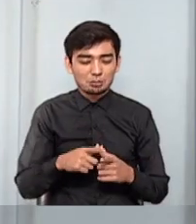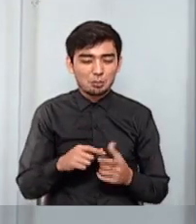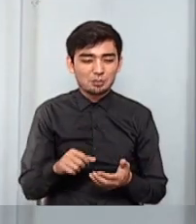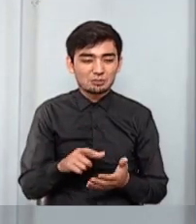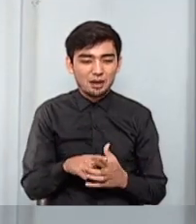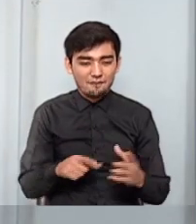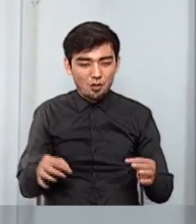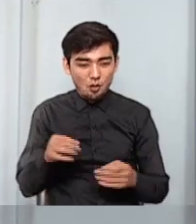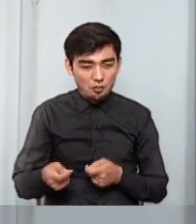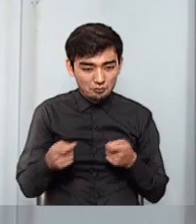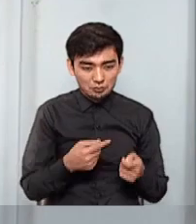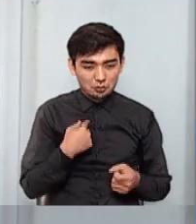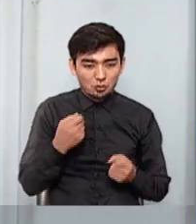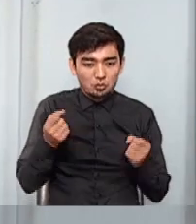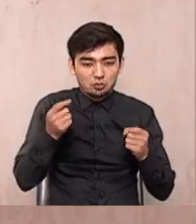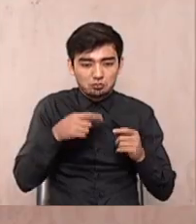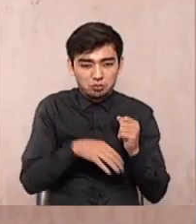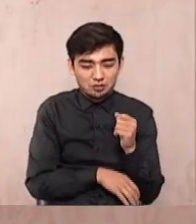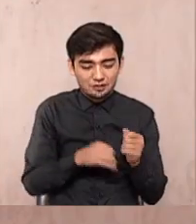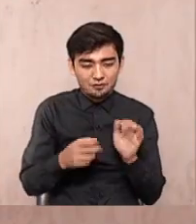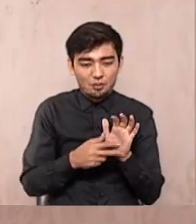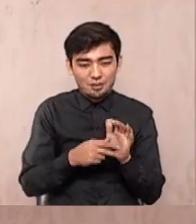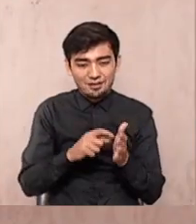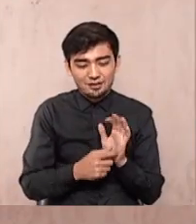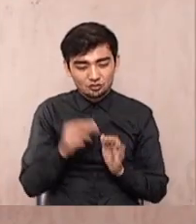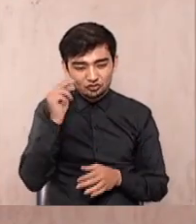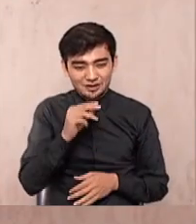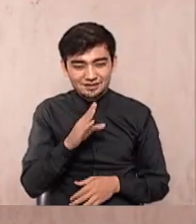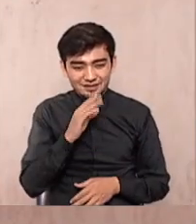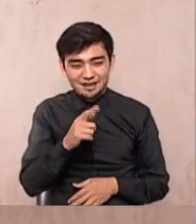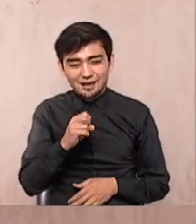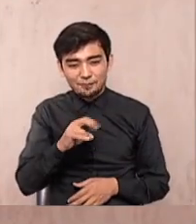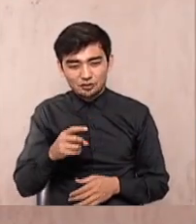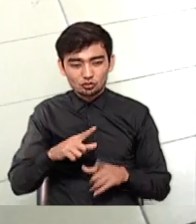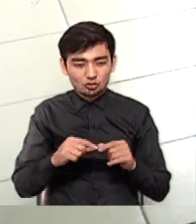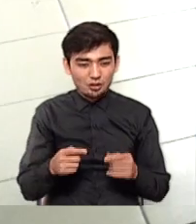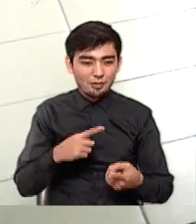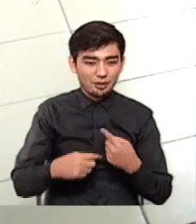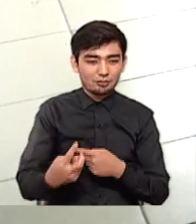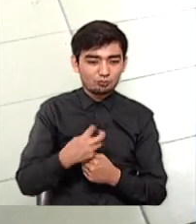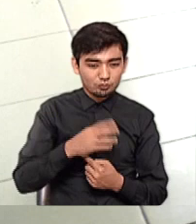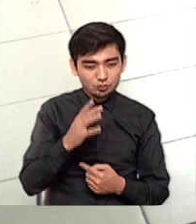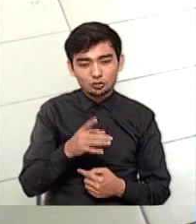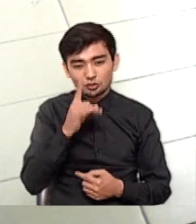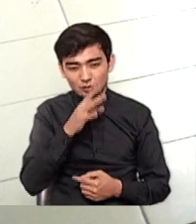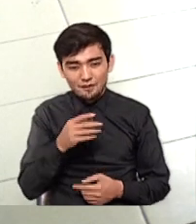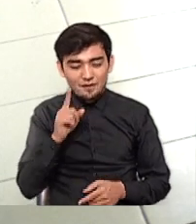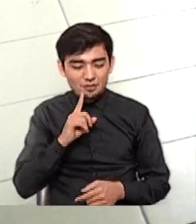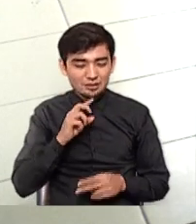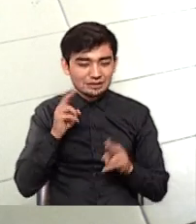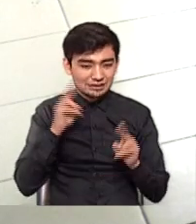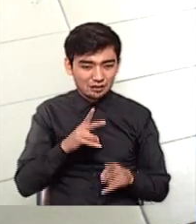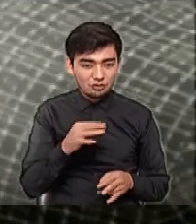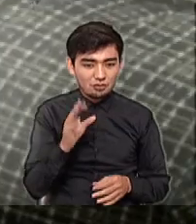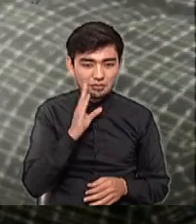кейін бірақ білдік деп отыр. 8-ші сынып оқушысының гимназия интернатқа қайта оралуы немесе оралмайтыны әзірге белгісіз. Араша сұрап